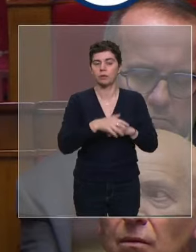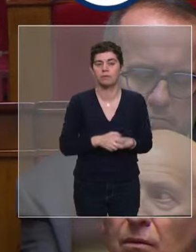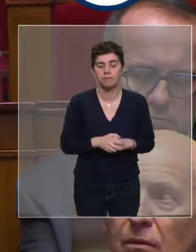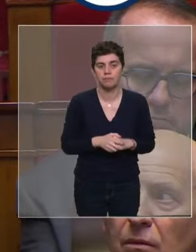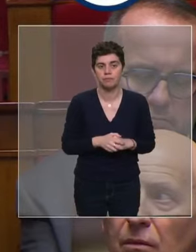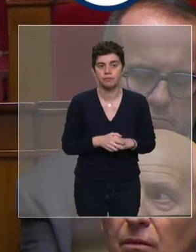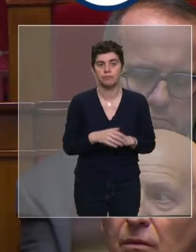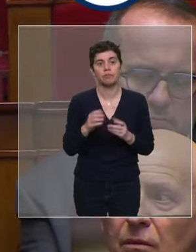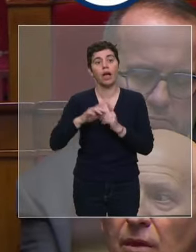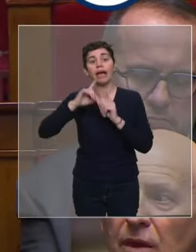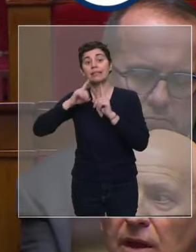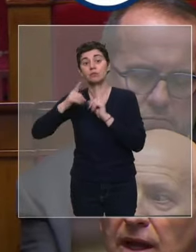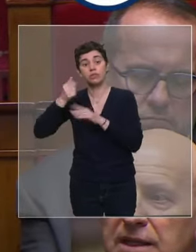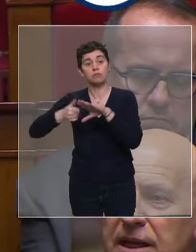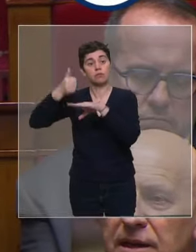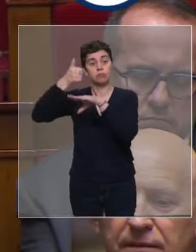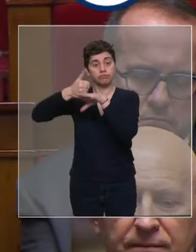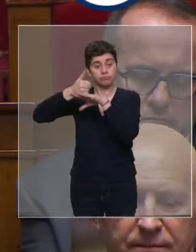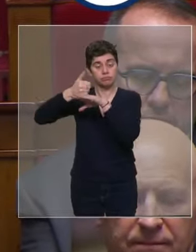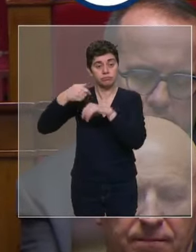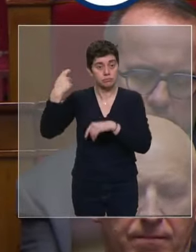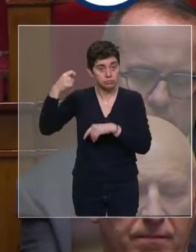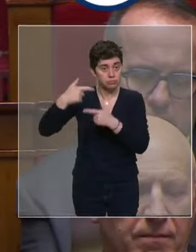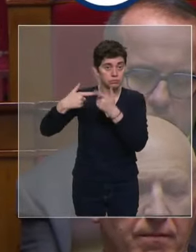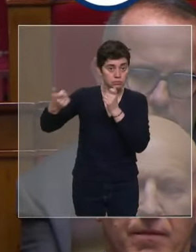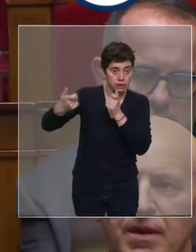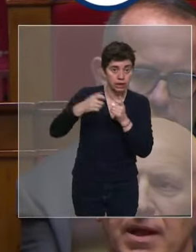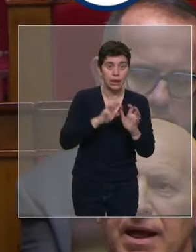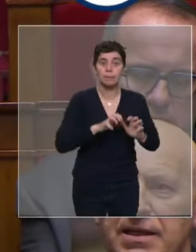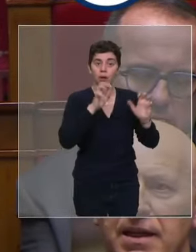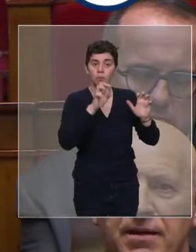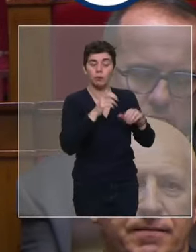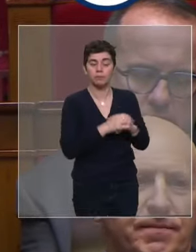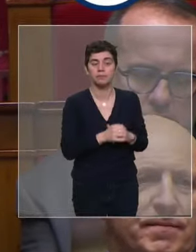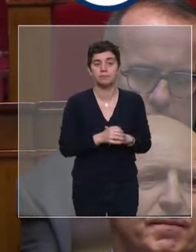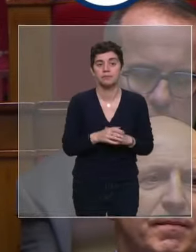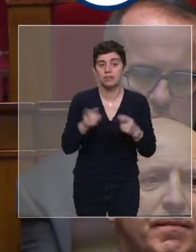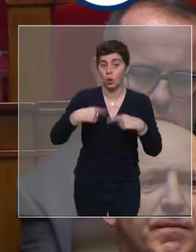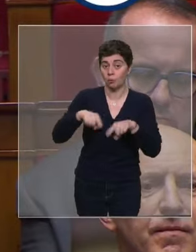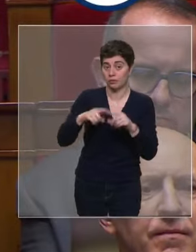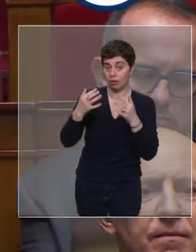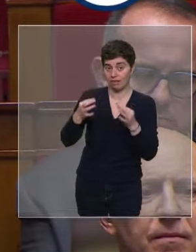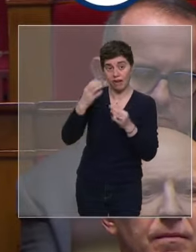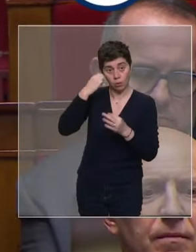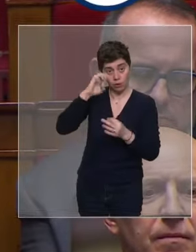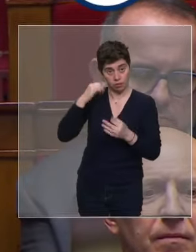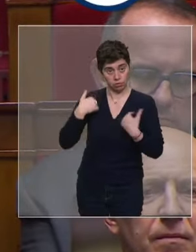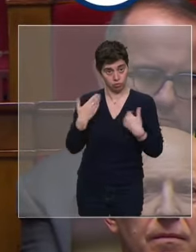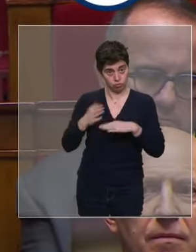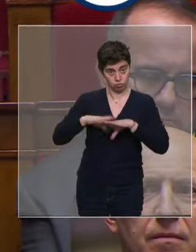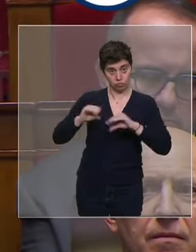entre l'exécutif et le Parlement. Lors d'un récent rapport aux commissions des affaires européennes, nous avons demandé à ce